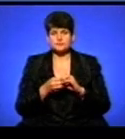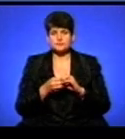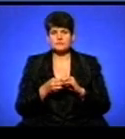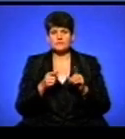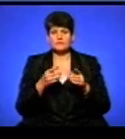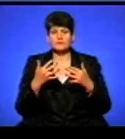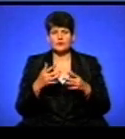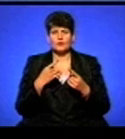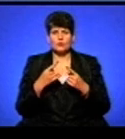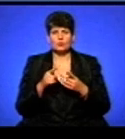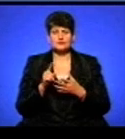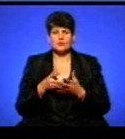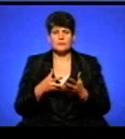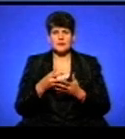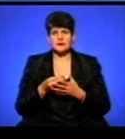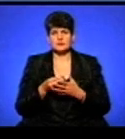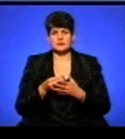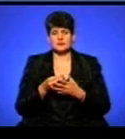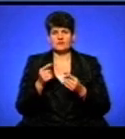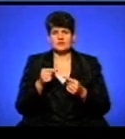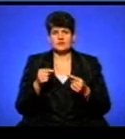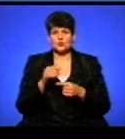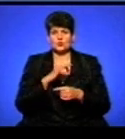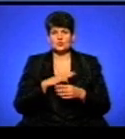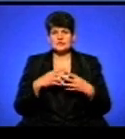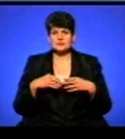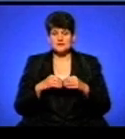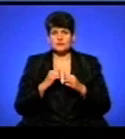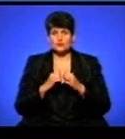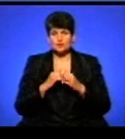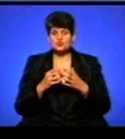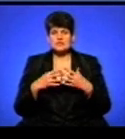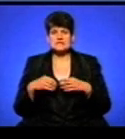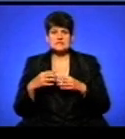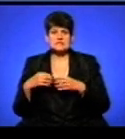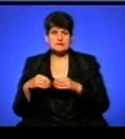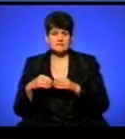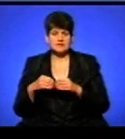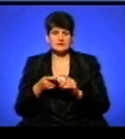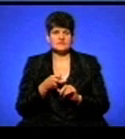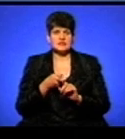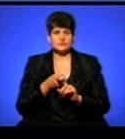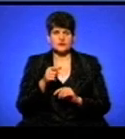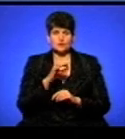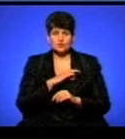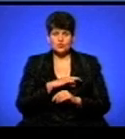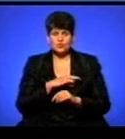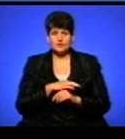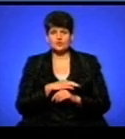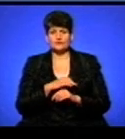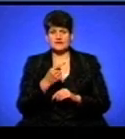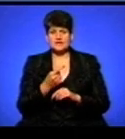що обов'язкова плата визначається від доходу сім'ї. І в кожній сім'ї, в залежності від їхнього доходу, в залежності від